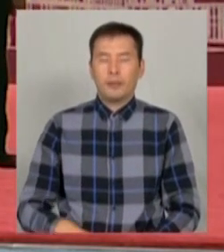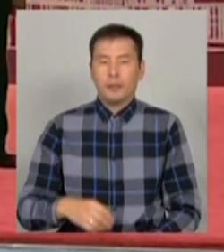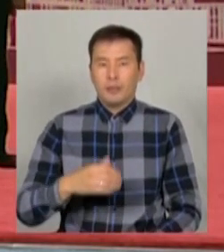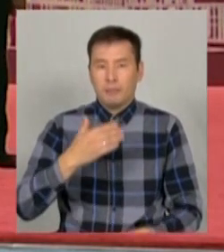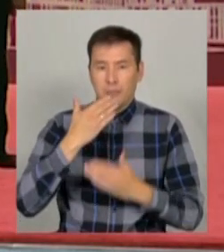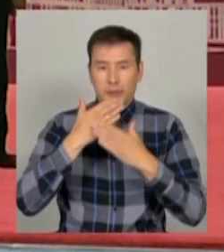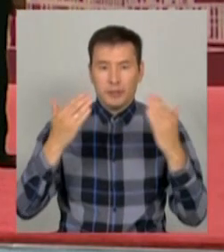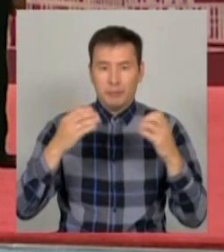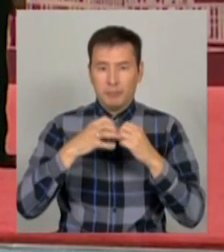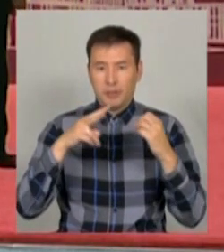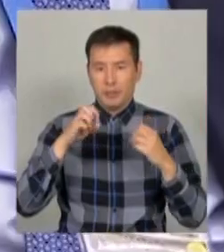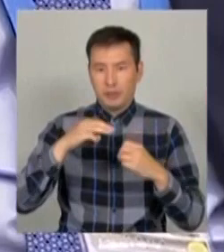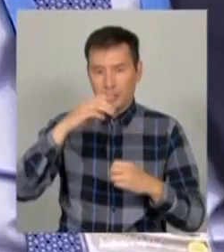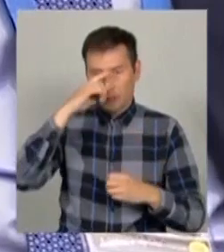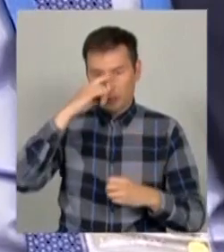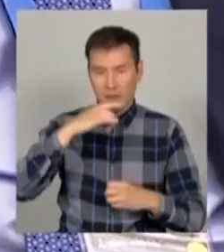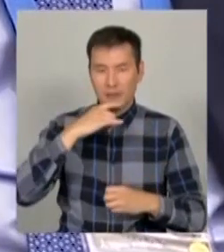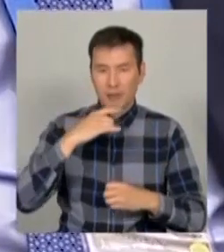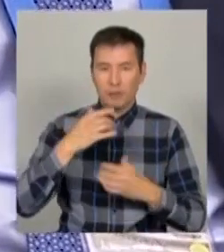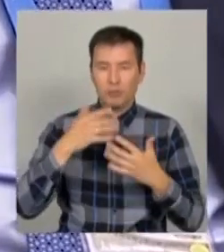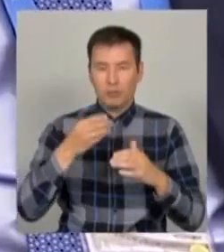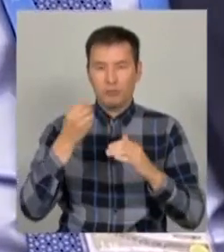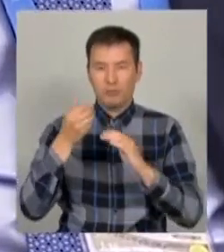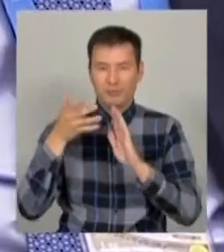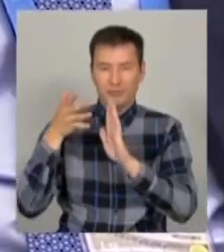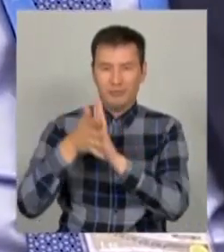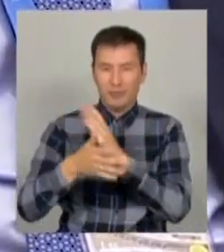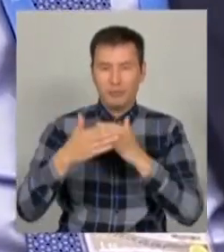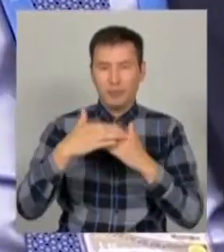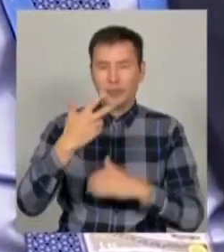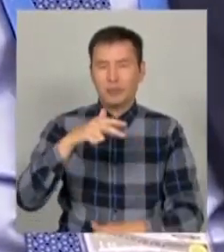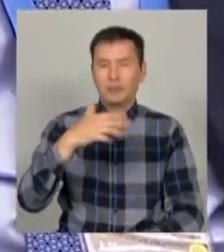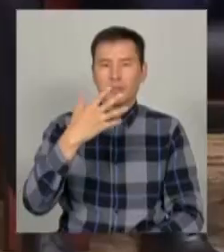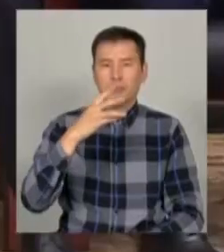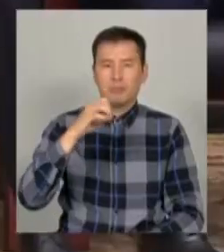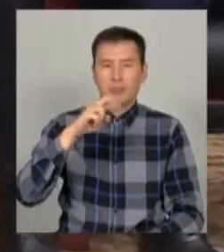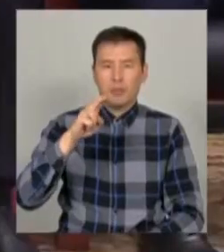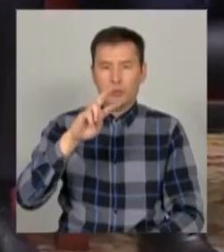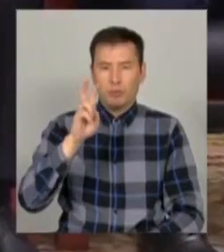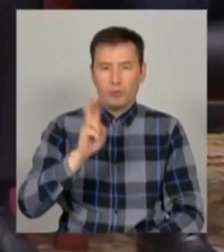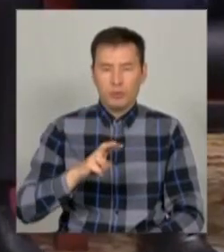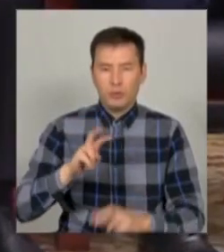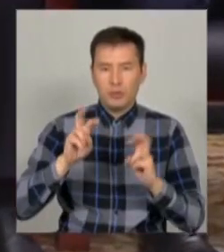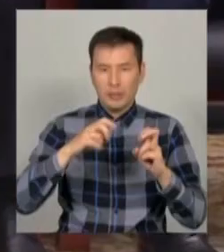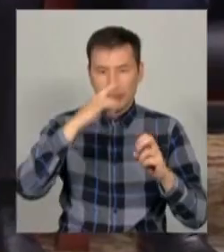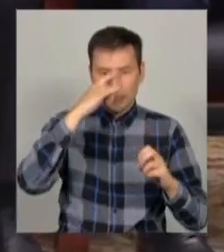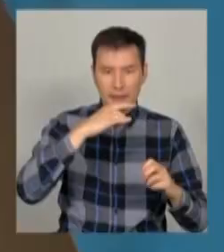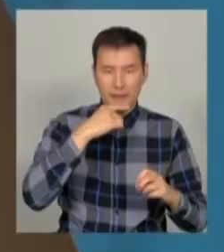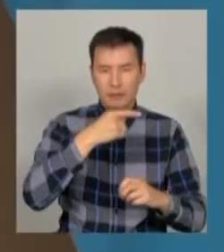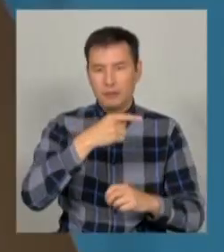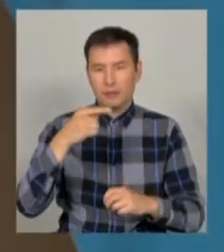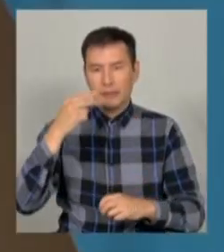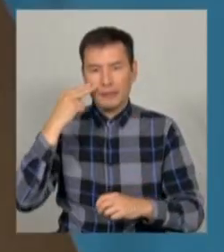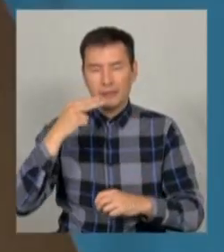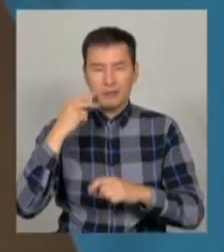За последние 15 лет наша страна инвестировала в эту отрасль 35 миллиардов долларов. Мы создали казахско-китайский логистический